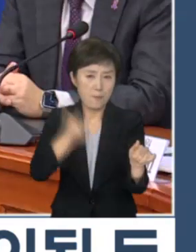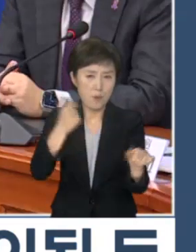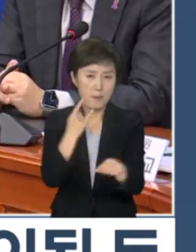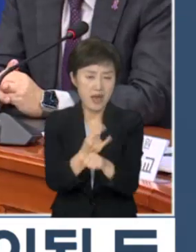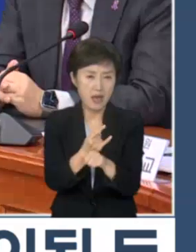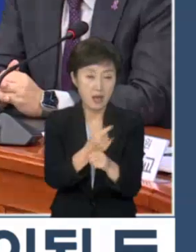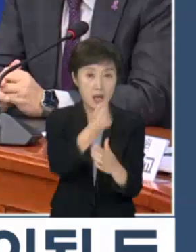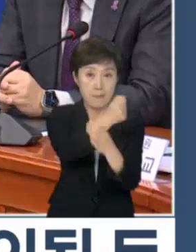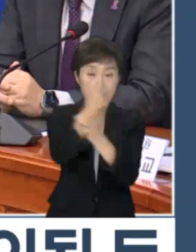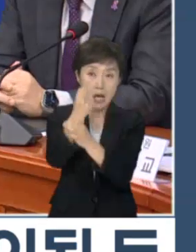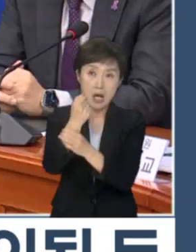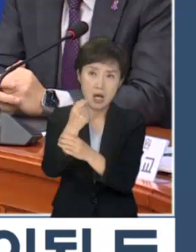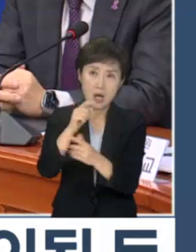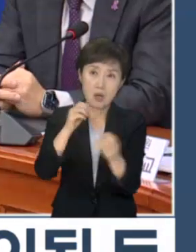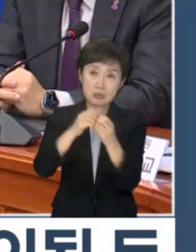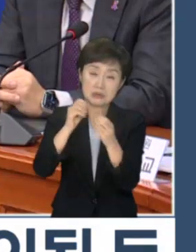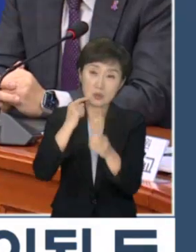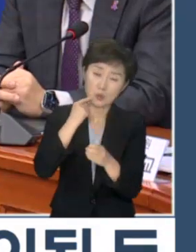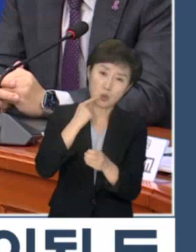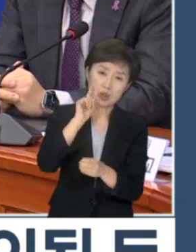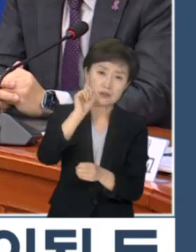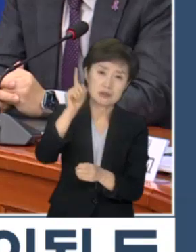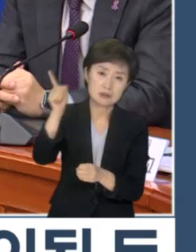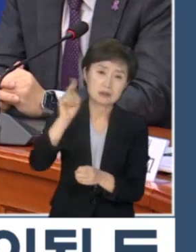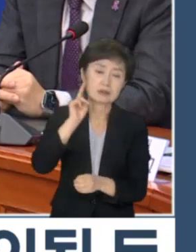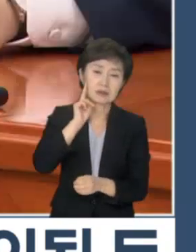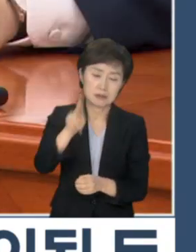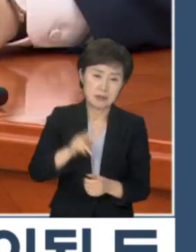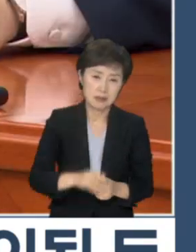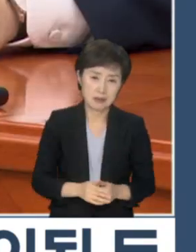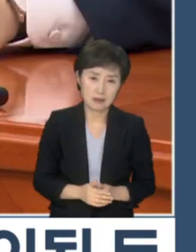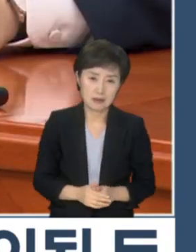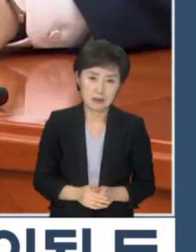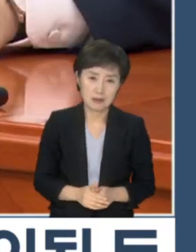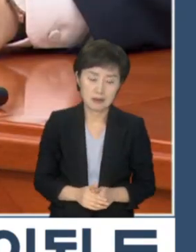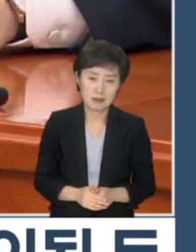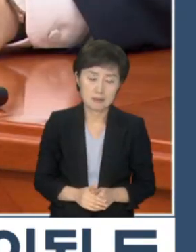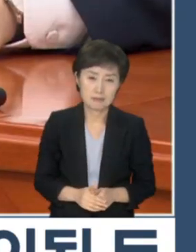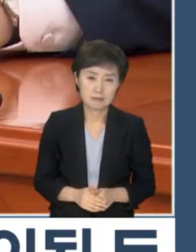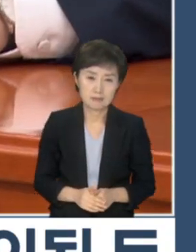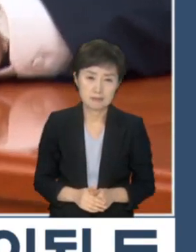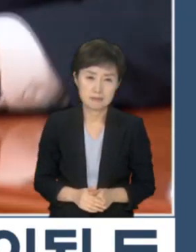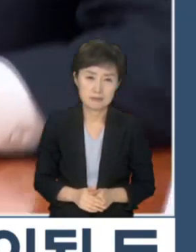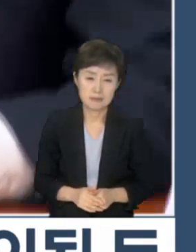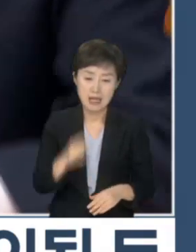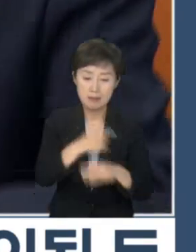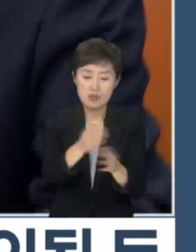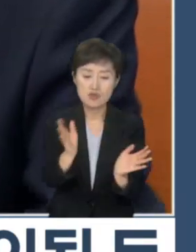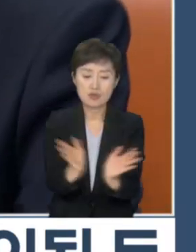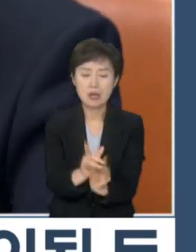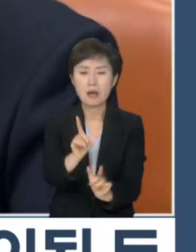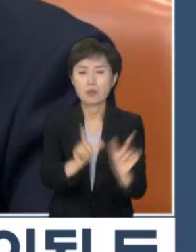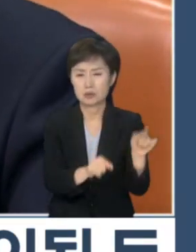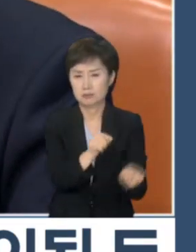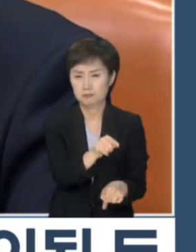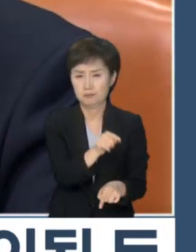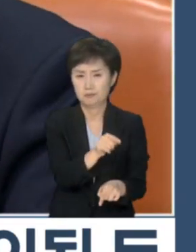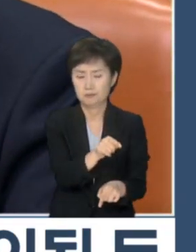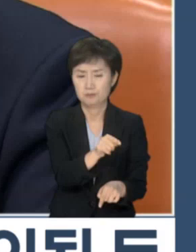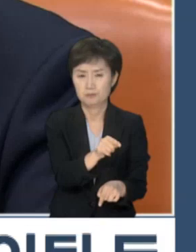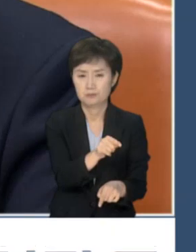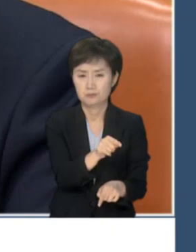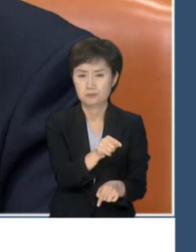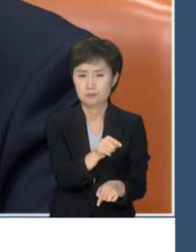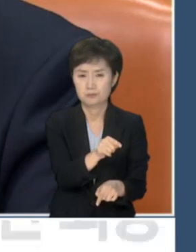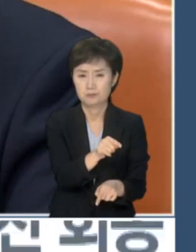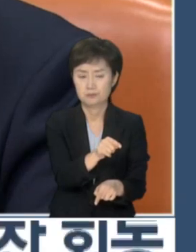그런 표현까지 써가면서 현수막을 붙이고 왔는데 그게 현장에 강성 지지층의 지금 민주당의 당원들의 지금